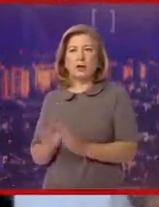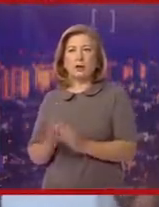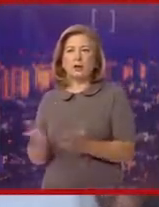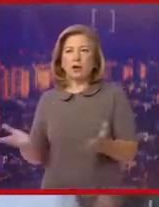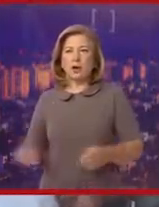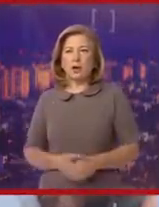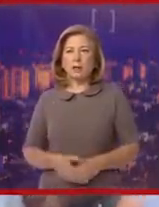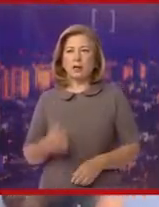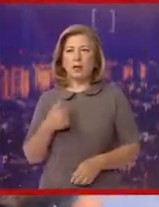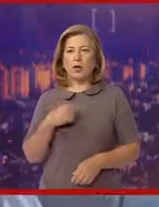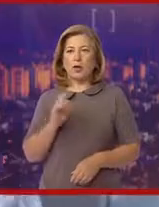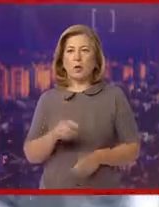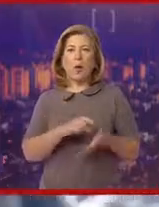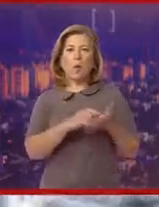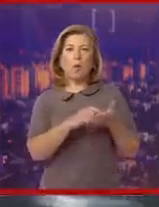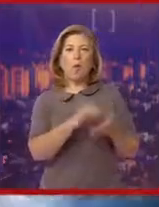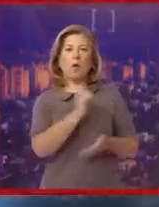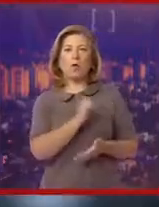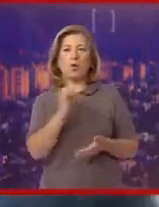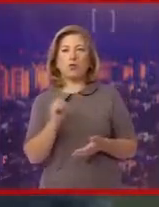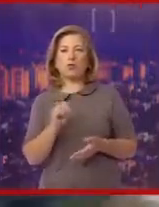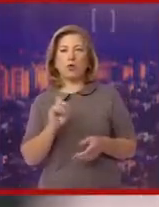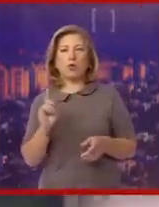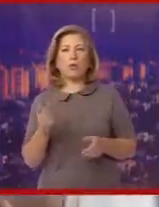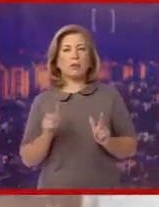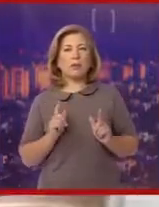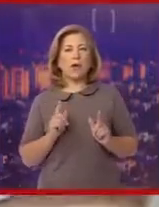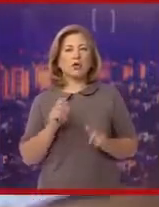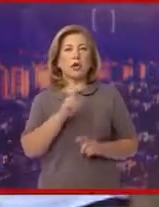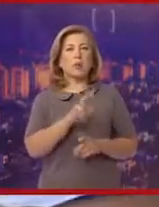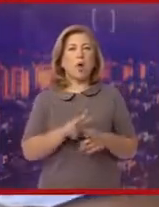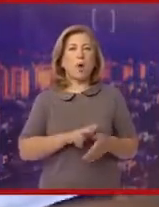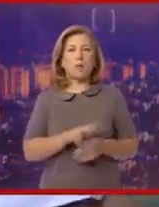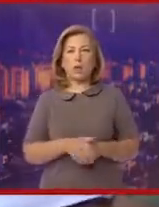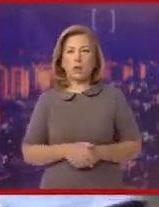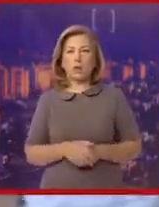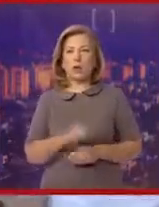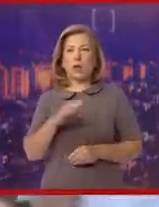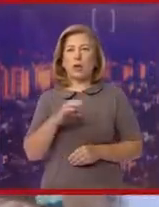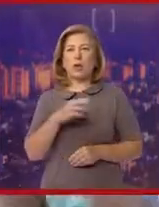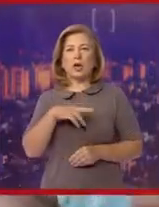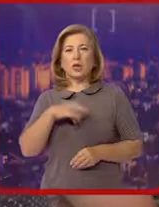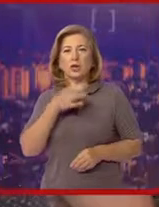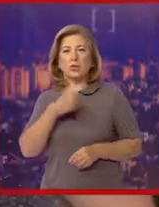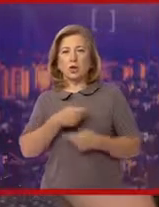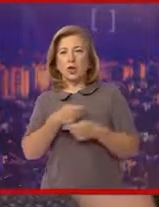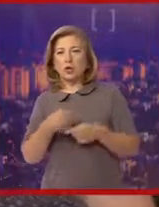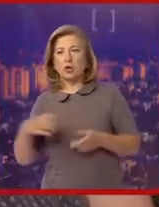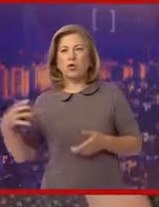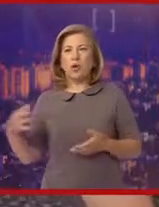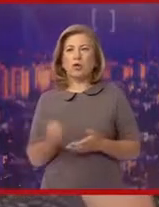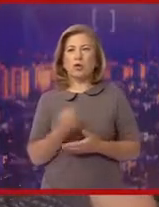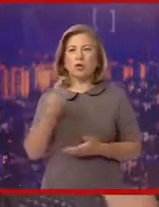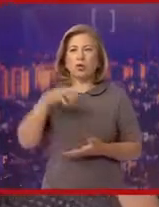numărul 99, deci mai am 8 ore de așteptat, așa mi s-a zis. Reprezentanții creșei spun că toți părinții vor obține un loc. Am tot încercat